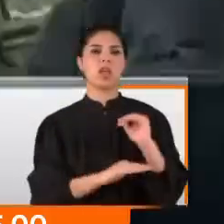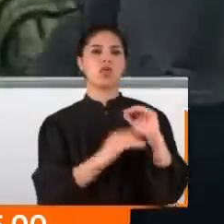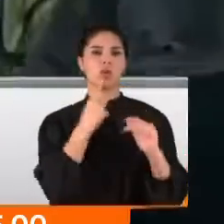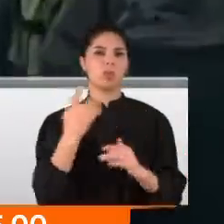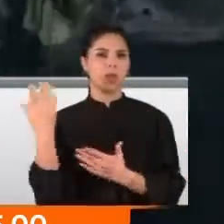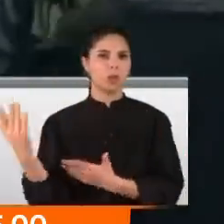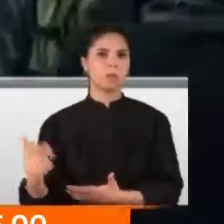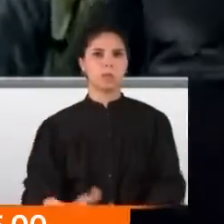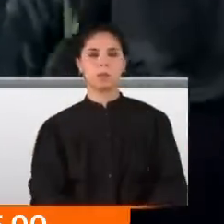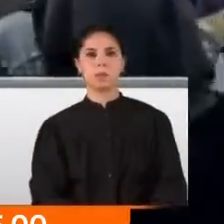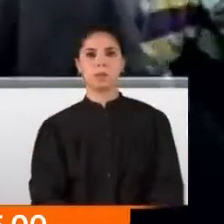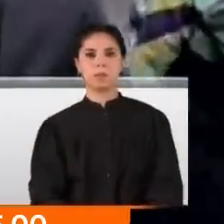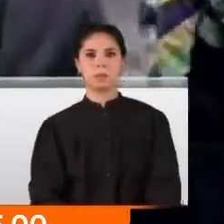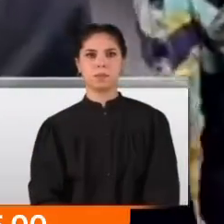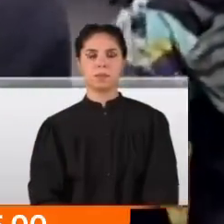söyledi.